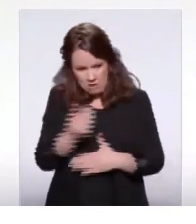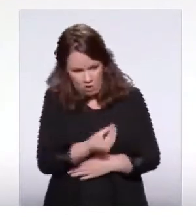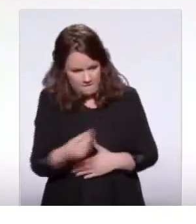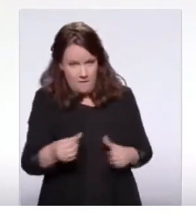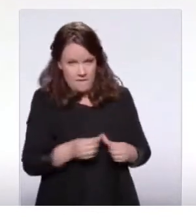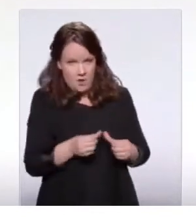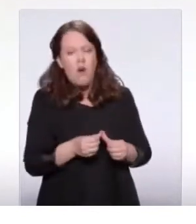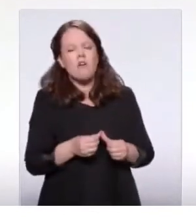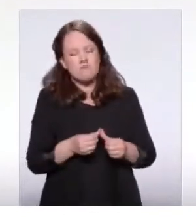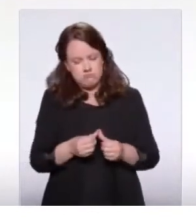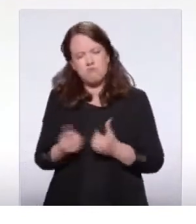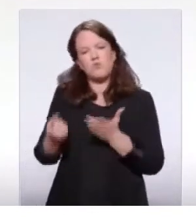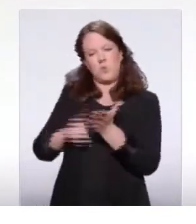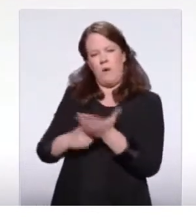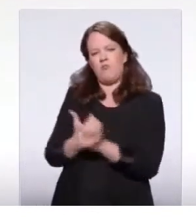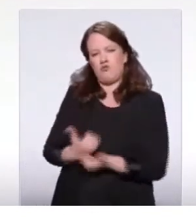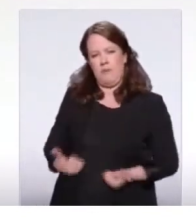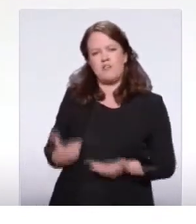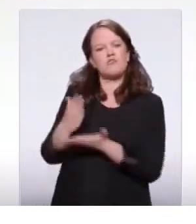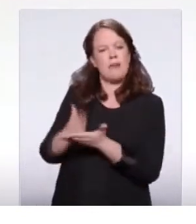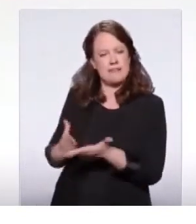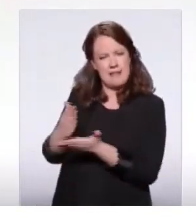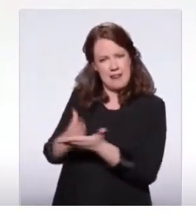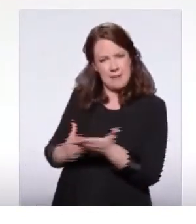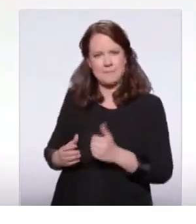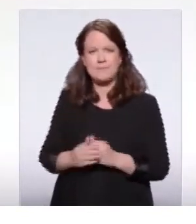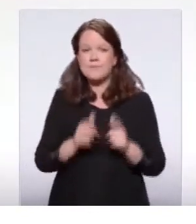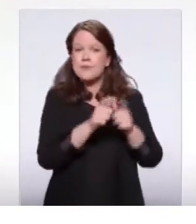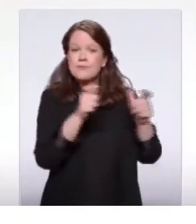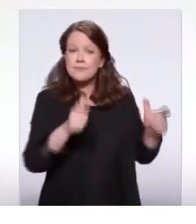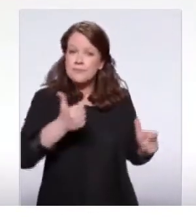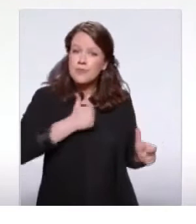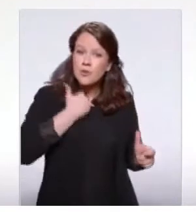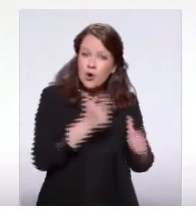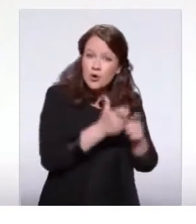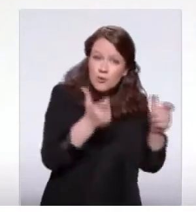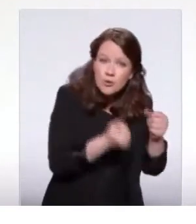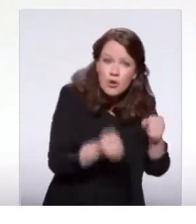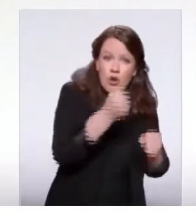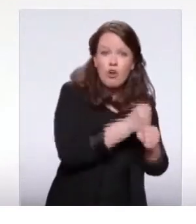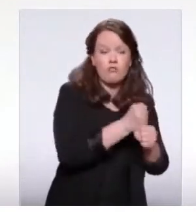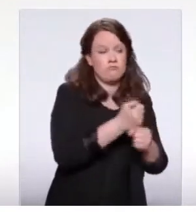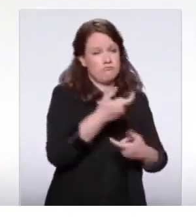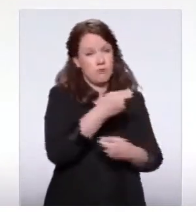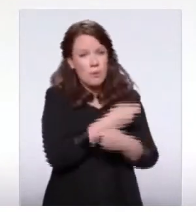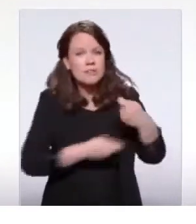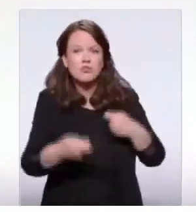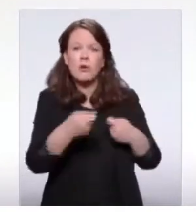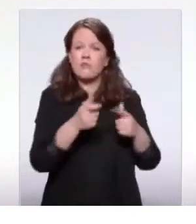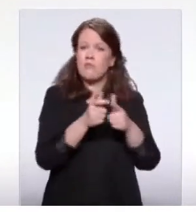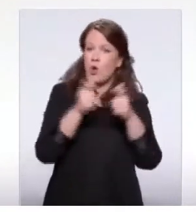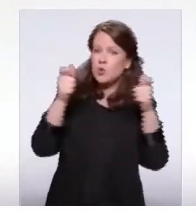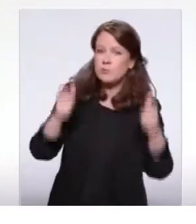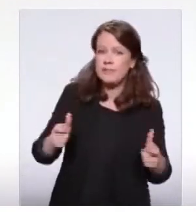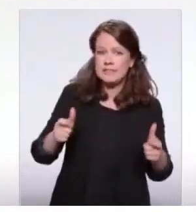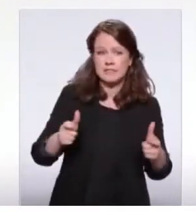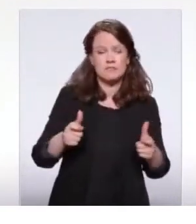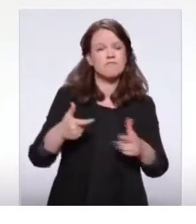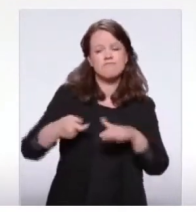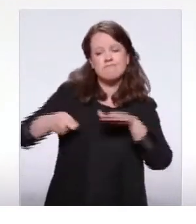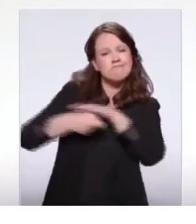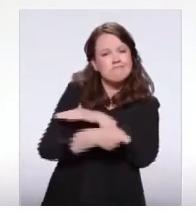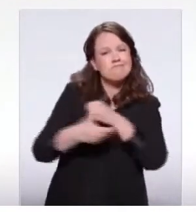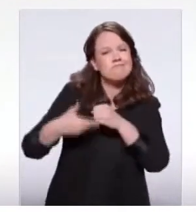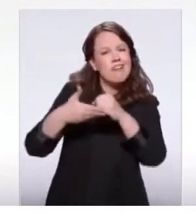salariés, les commerçants, les indépendants, les entrepreneurs et les entreprises, tous les dispositifs actuellement en vigueur seront